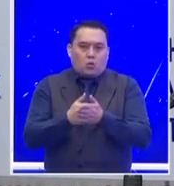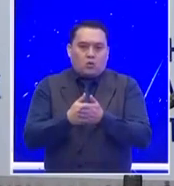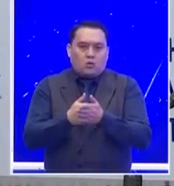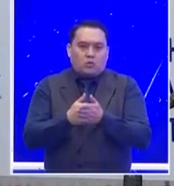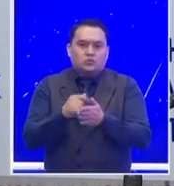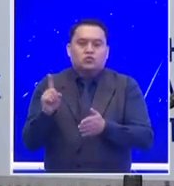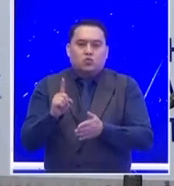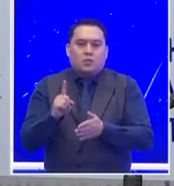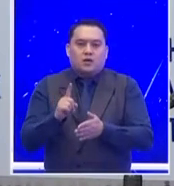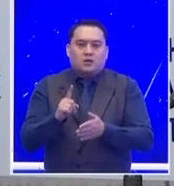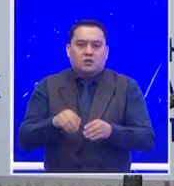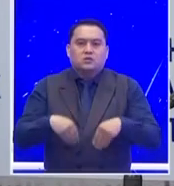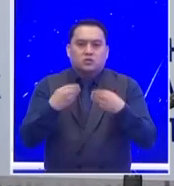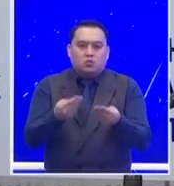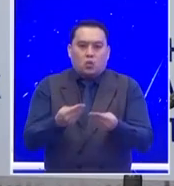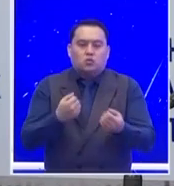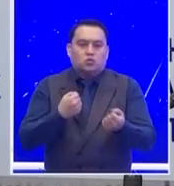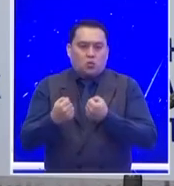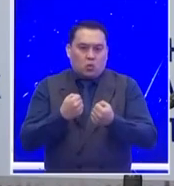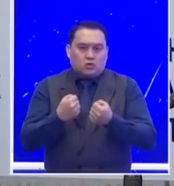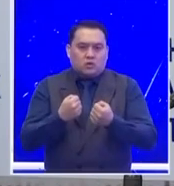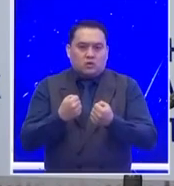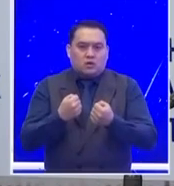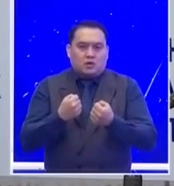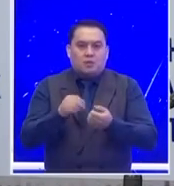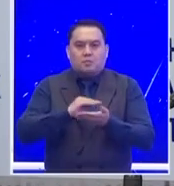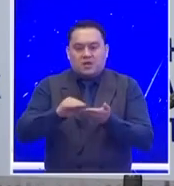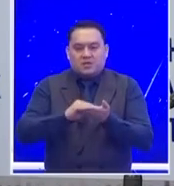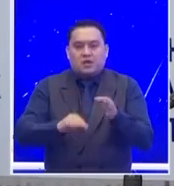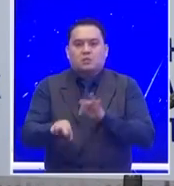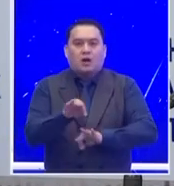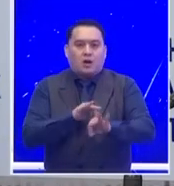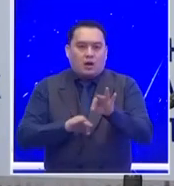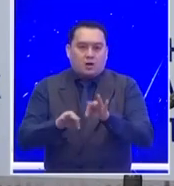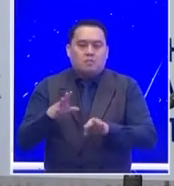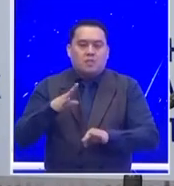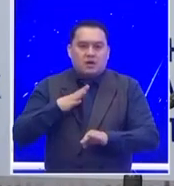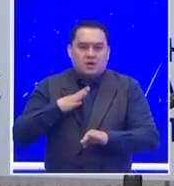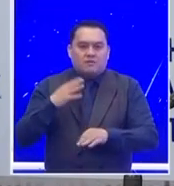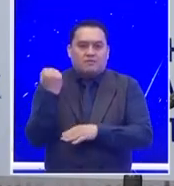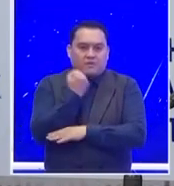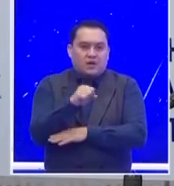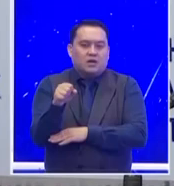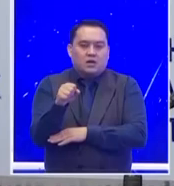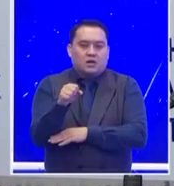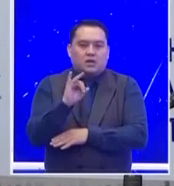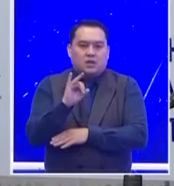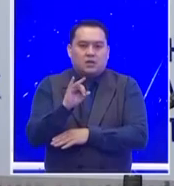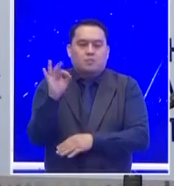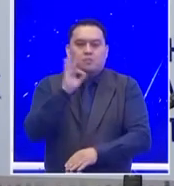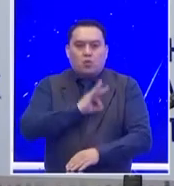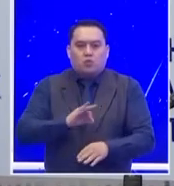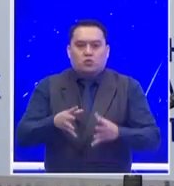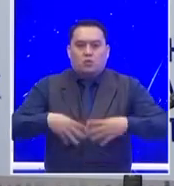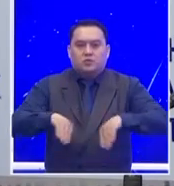того, чтобы они стали устойчивыми, чтобы они научились писать проекты, чтобы они эти проекты выиграли и приносили пользу